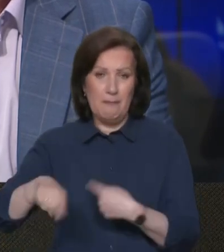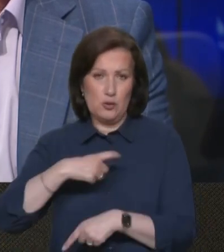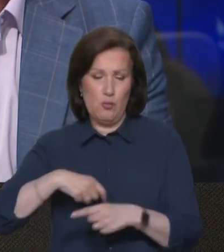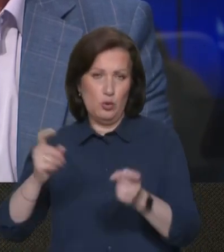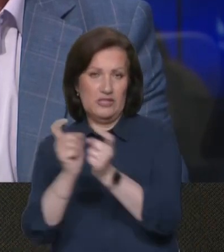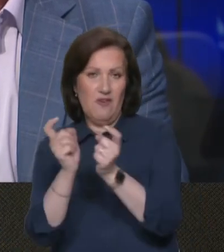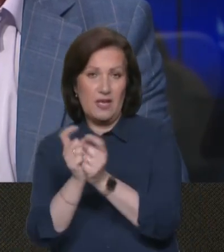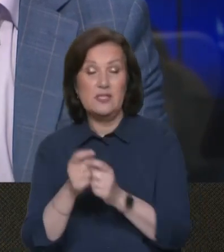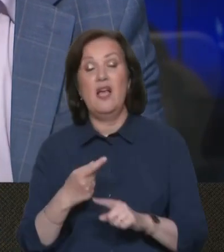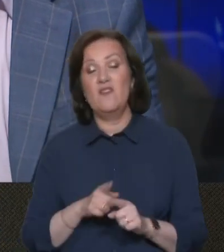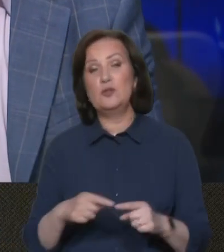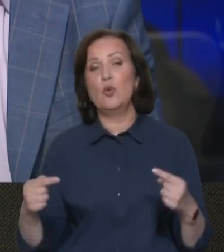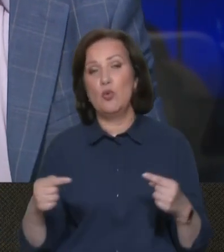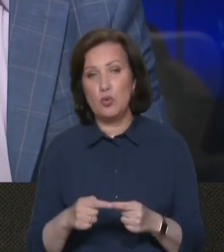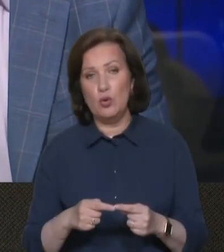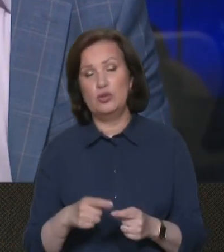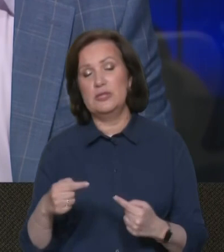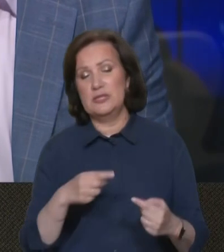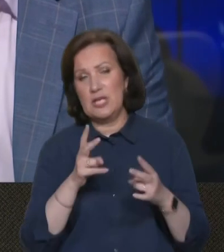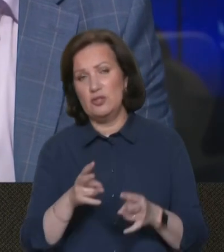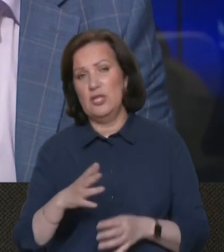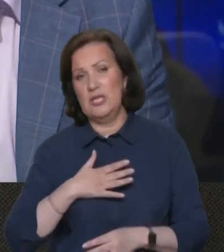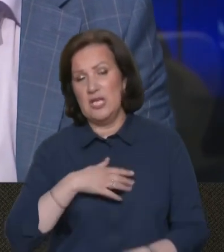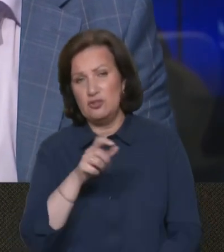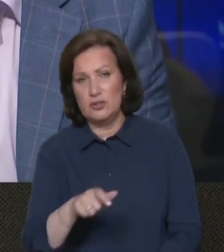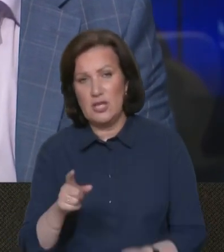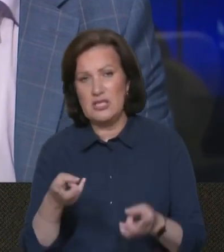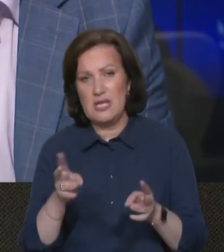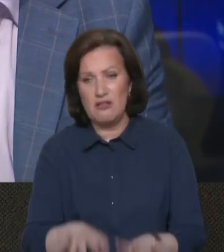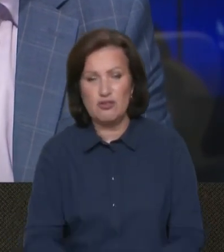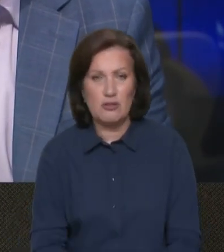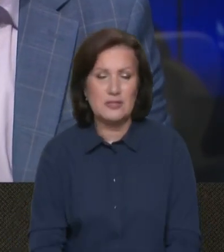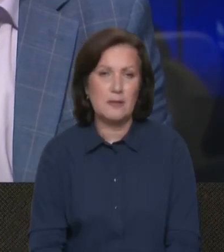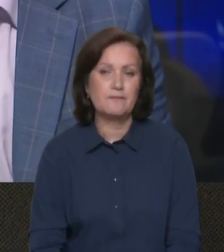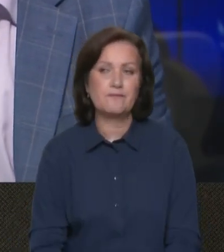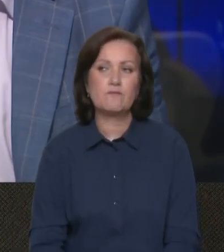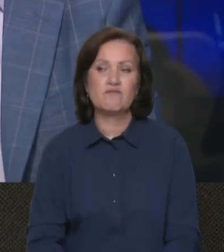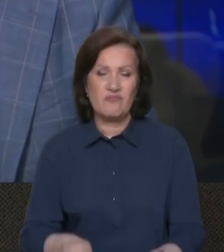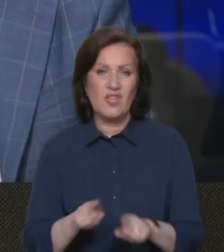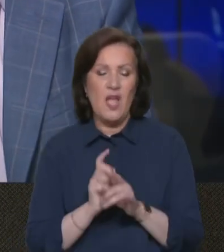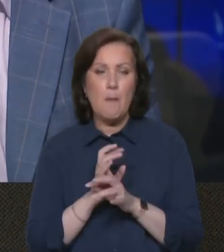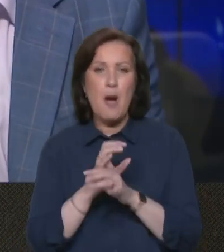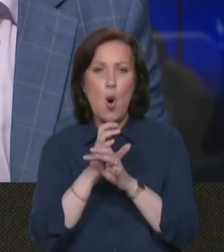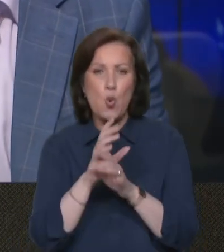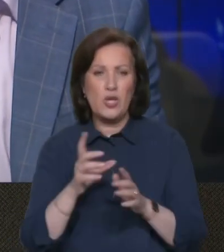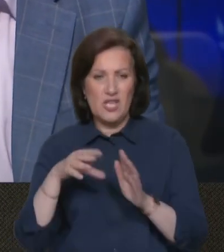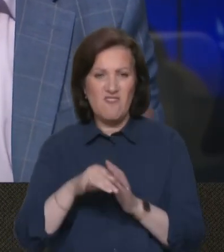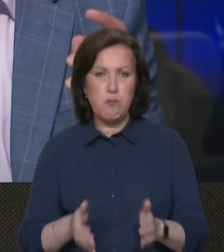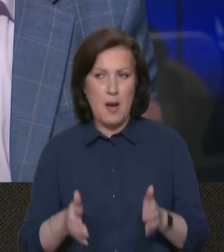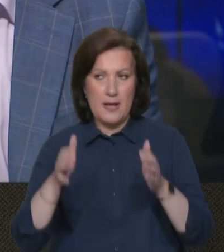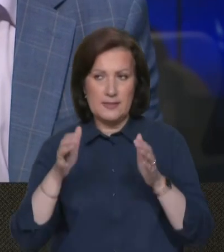сваряться, але від цього точно здебільшого страждають наші цивільні, хто залишився. Так. Павуки в банці, єдине, що можу